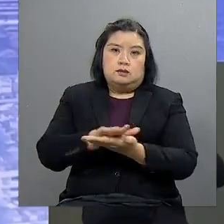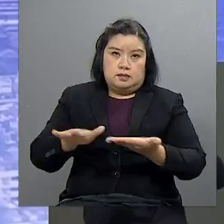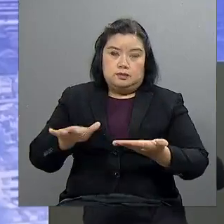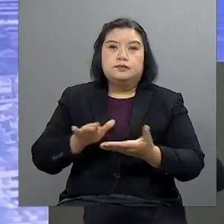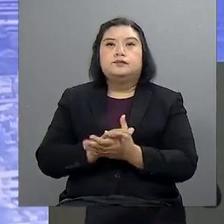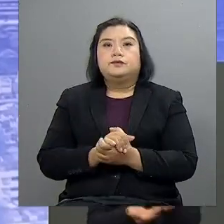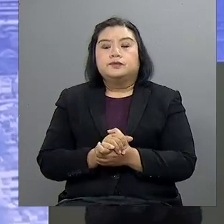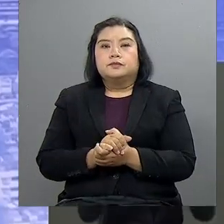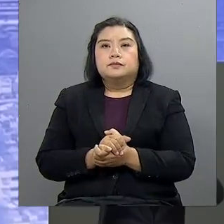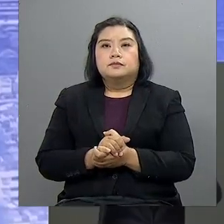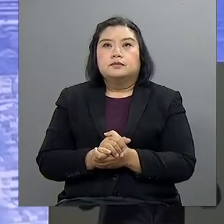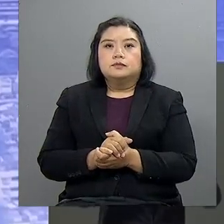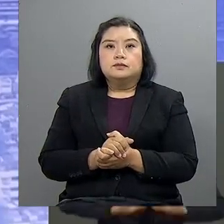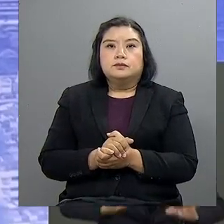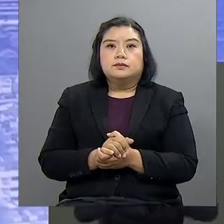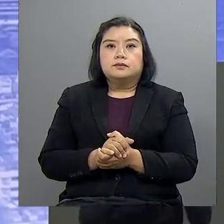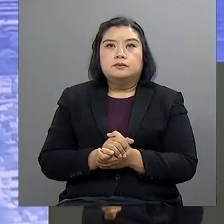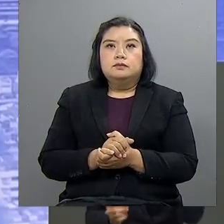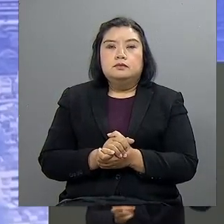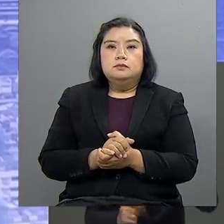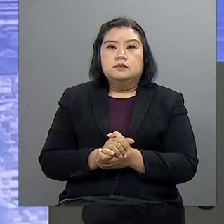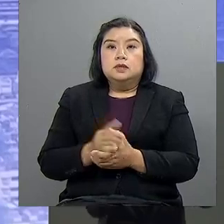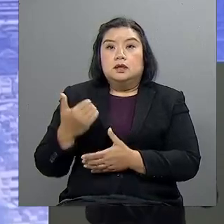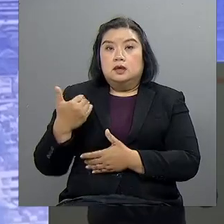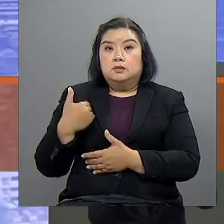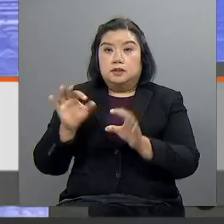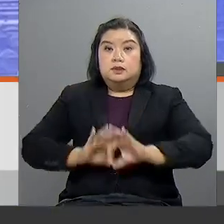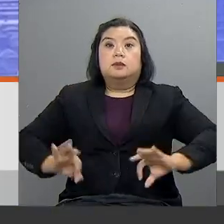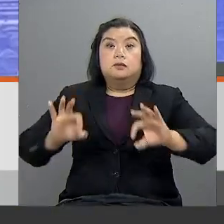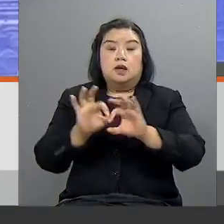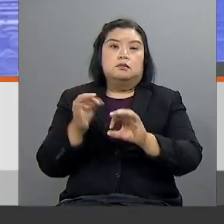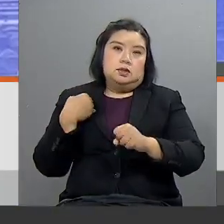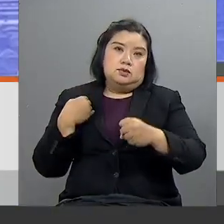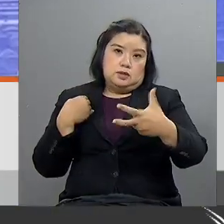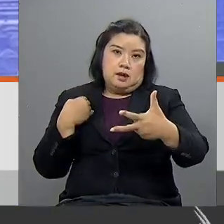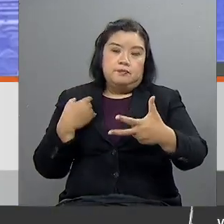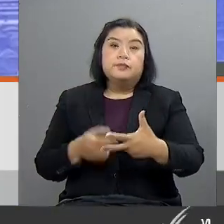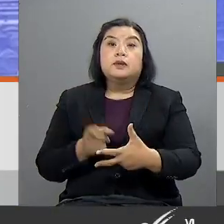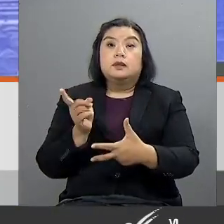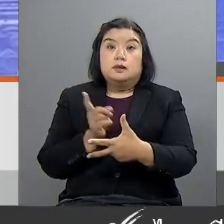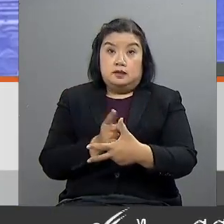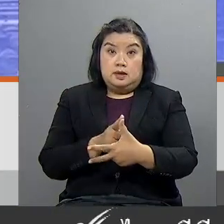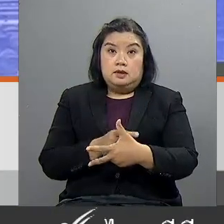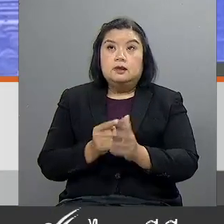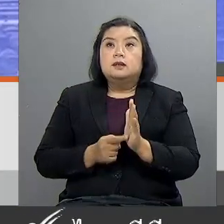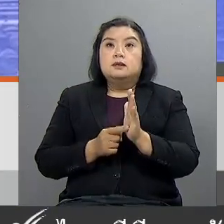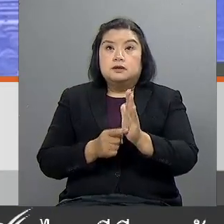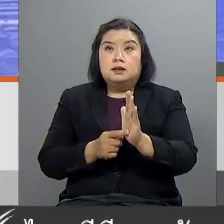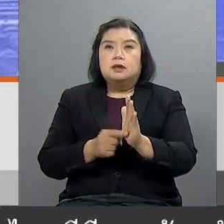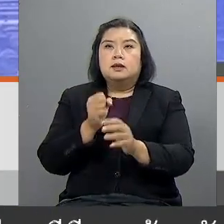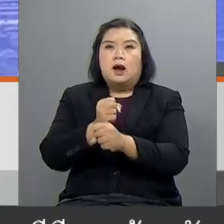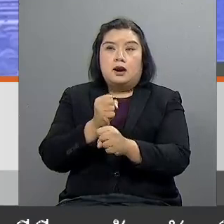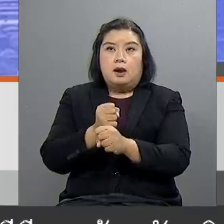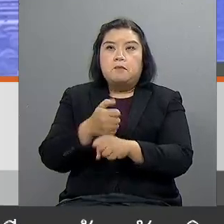เรื่องที่สำคัญ 3เรื่องที่เมื่อเช้านี้คุยกันไปก็คือข้อเสนอแผนแนวปฏิบัติเพื่อผ่อนคลายมาตรการ